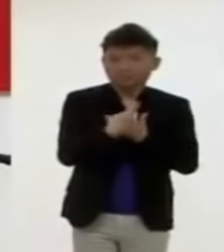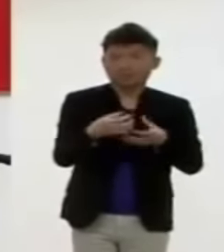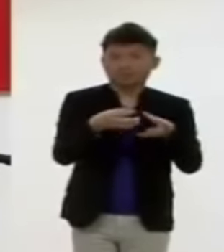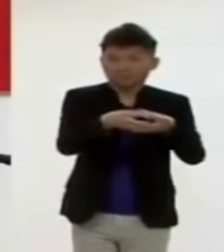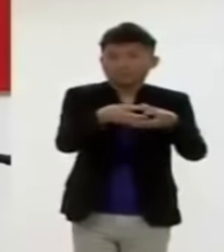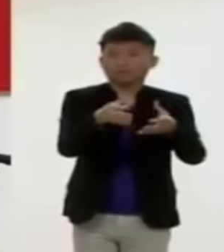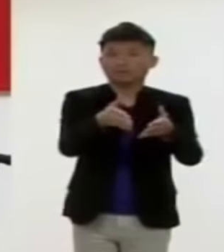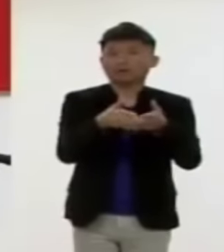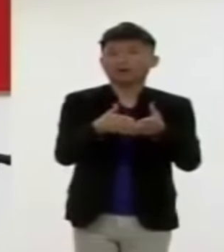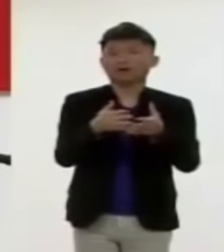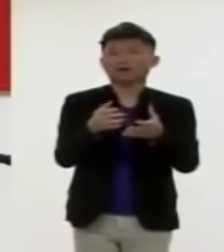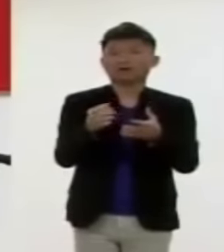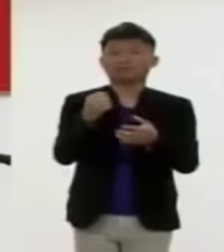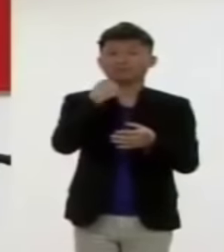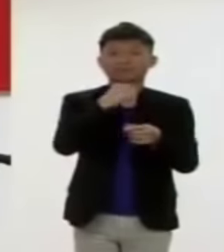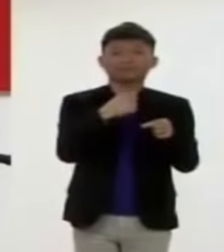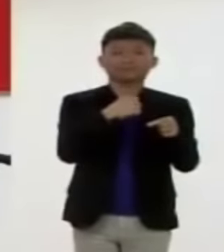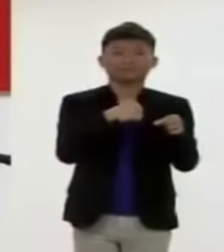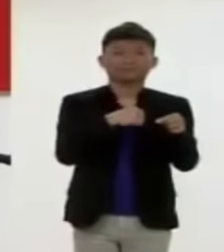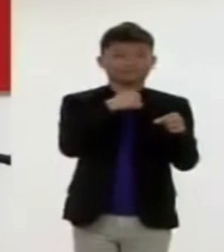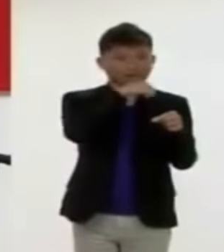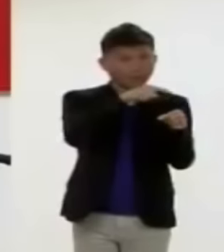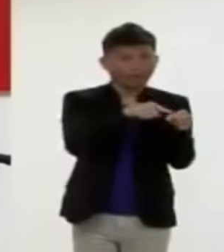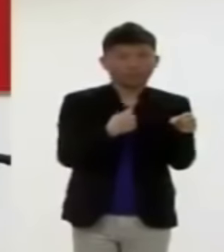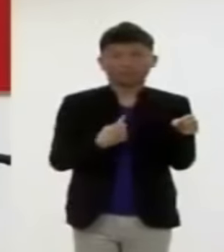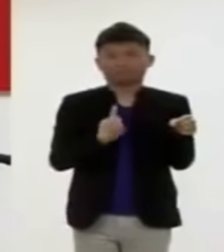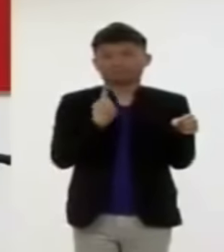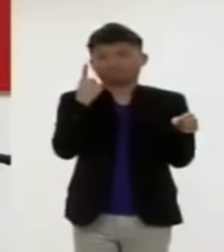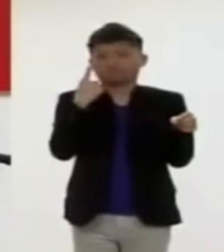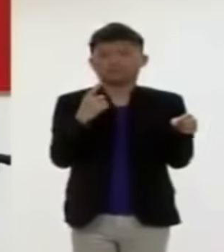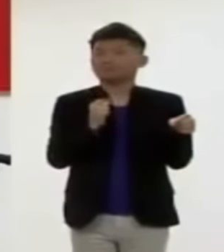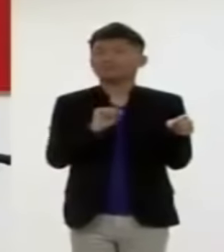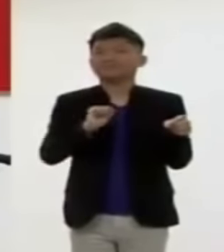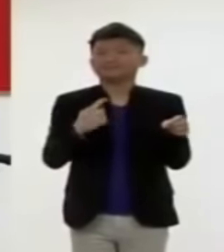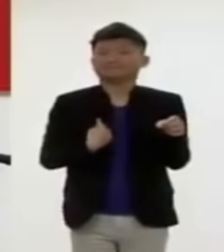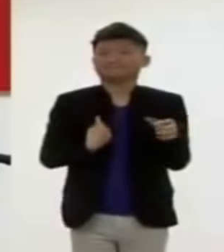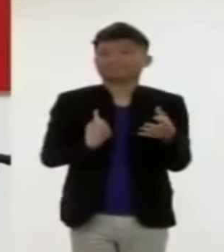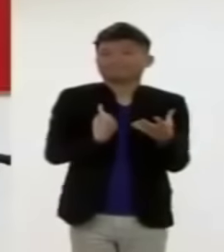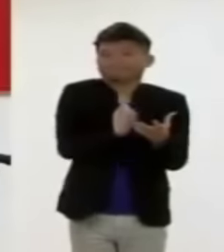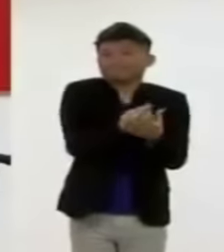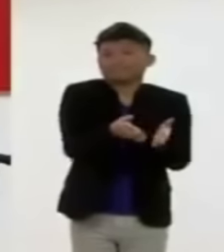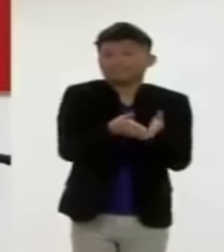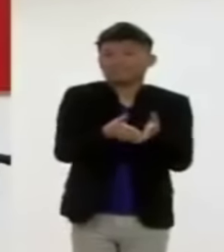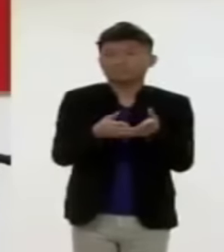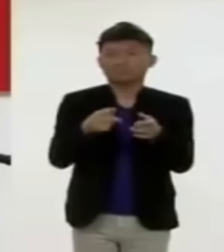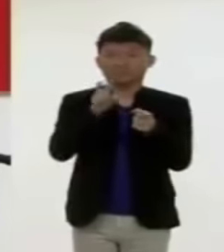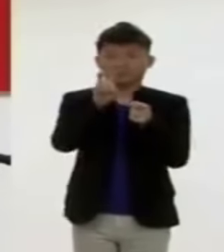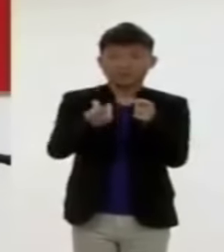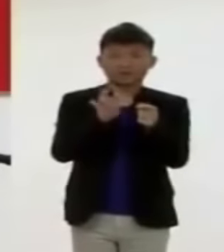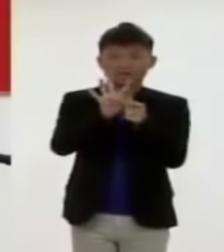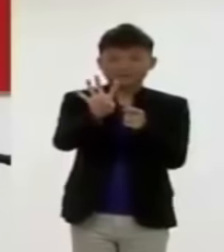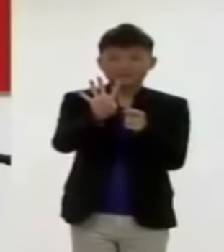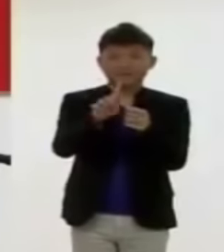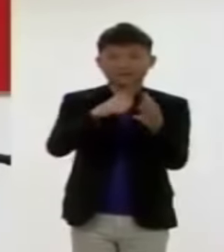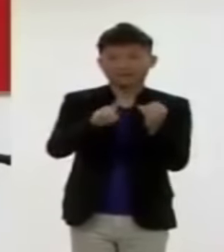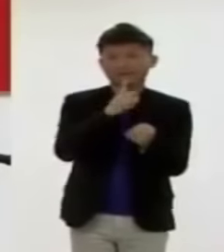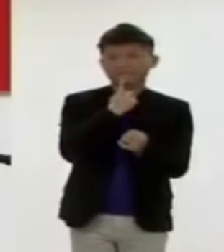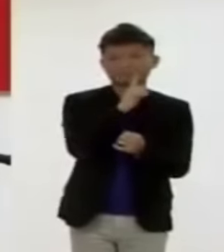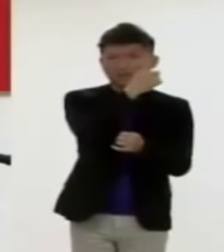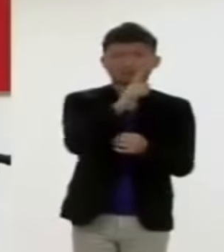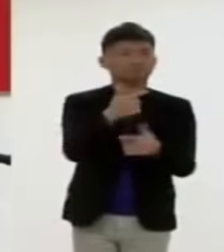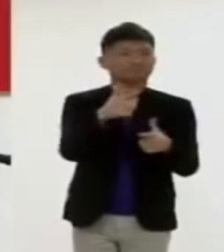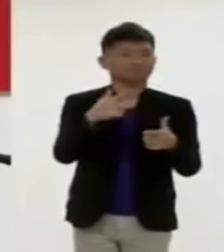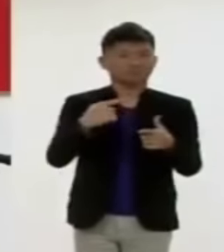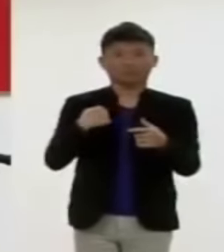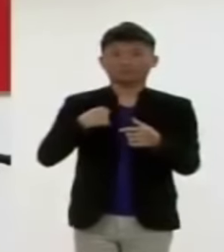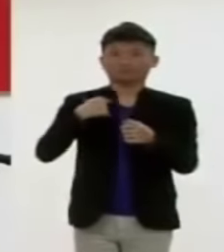置外于台湾。所以我要说，我不是24年磨一剑，我50年都在这个